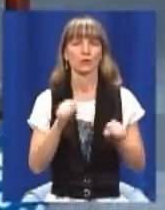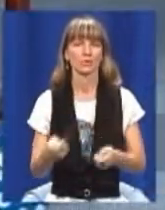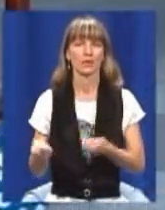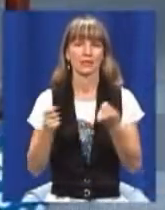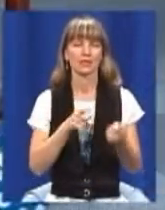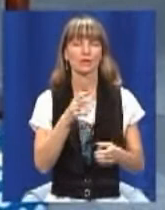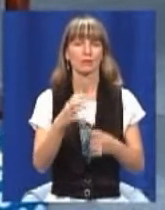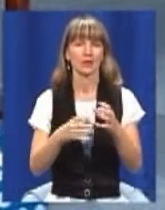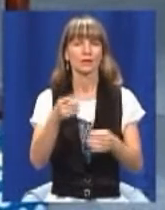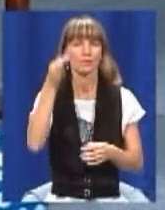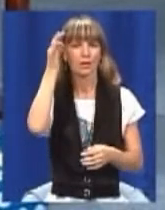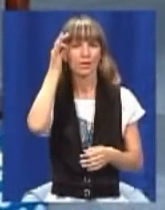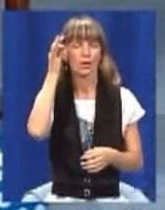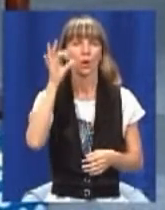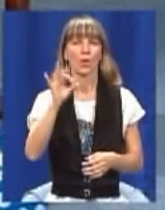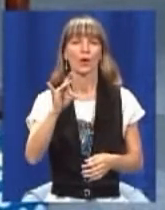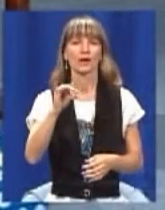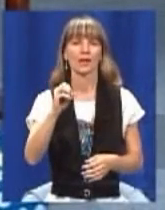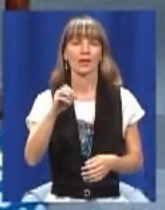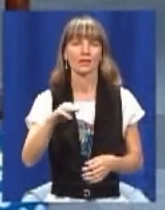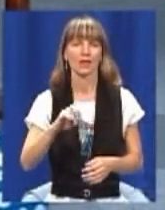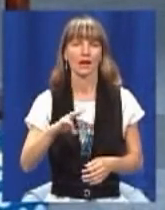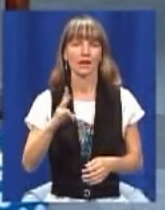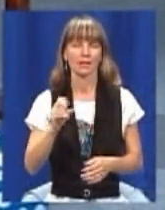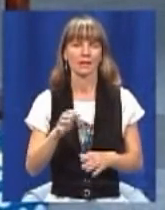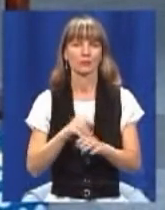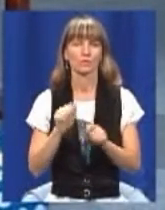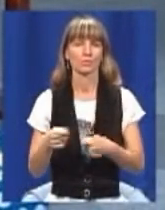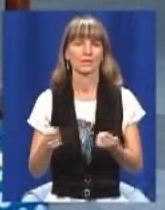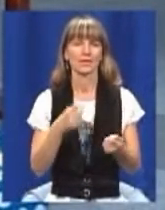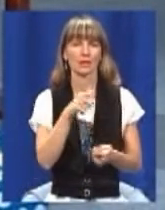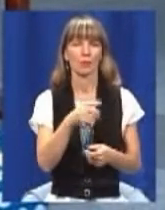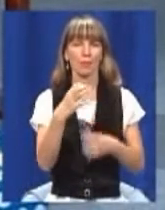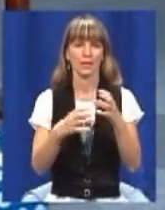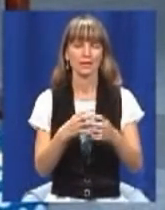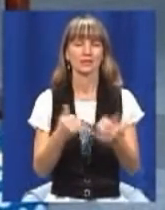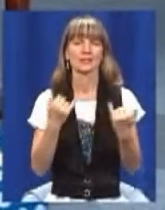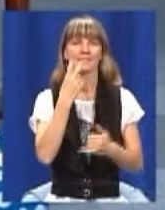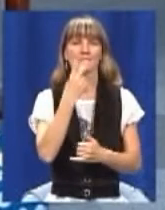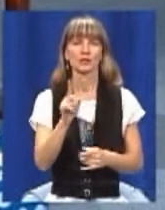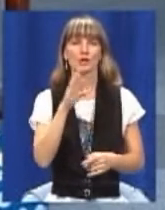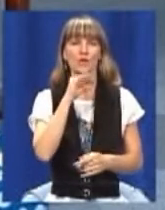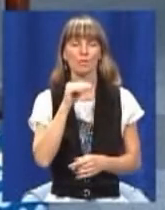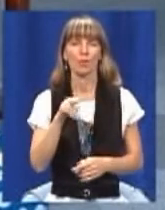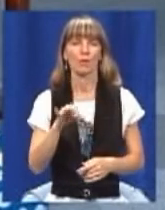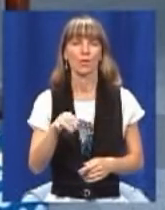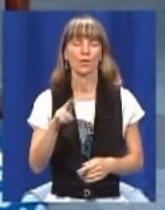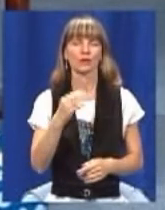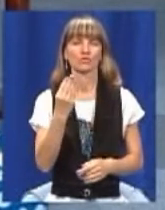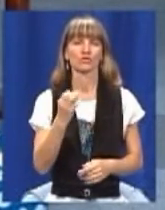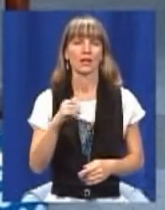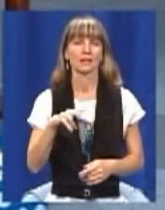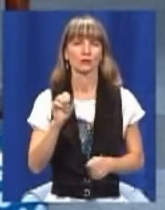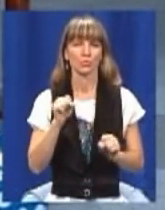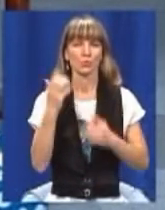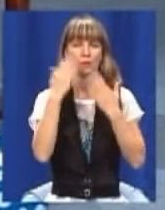тобі м'ячика, пам'ятаєш? Це орієнтальна. Орієнтальна кицька може принести тобі м'ячика. Да, а тут ми бачимо, що собака породи Шелті може навпаки